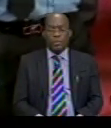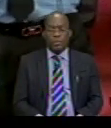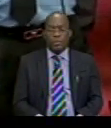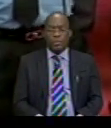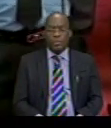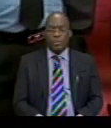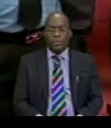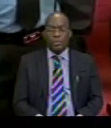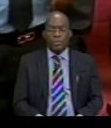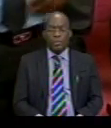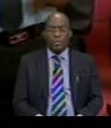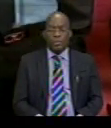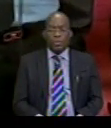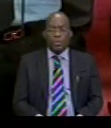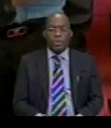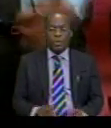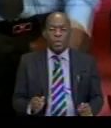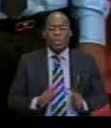Alléluia.